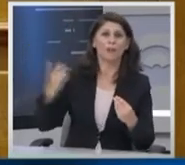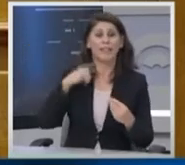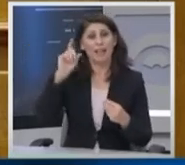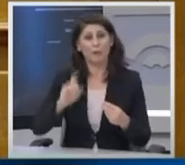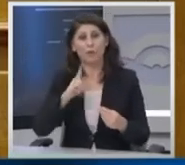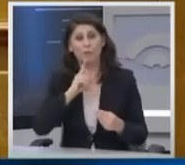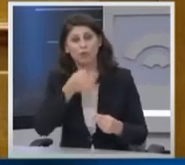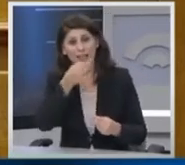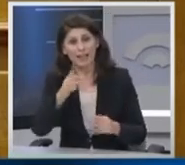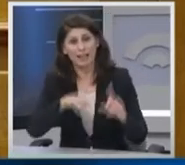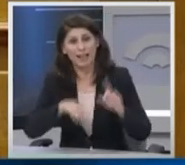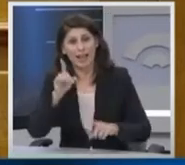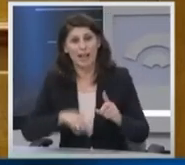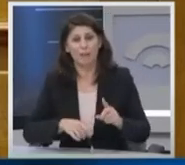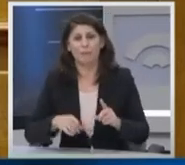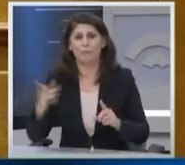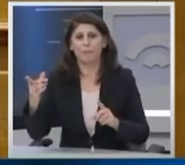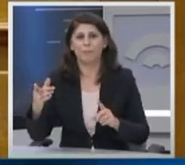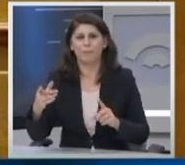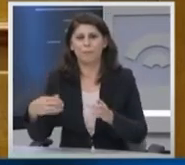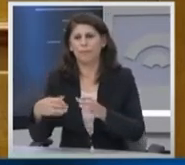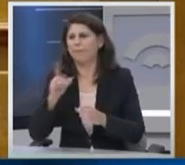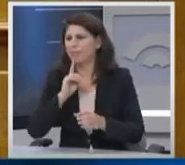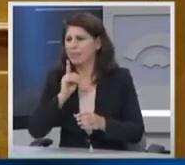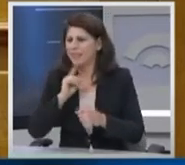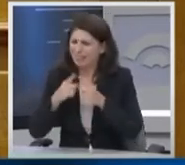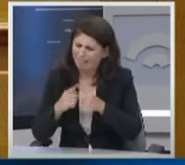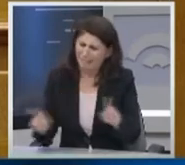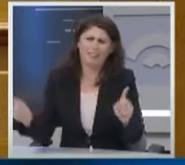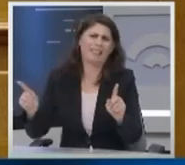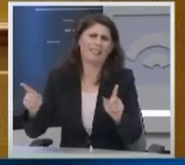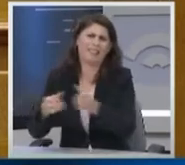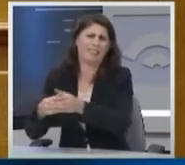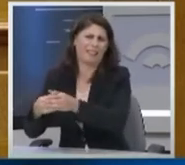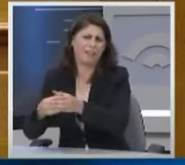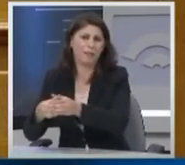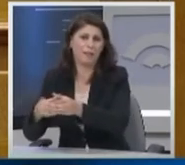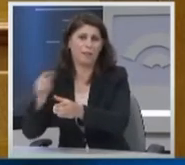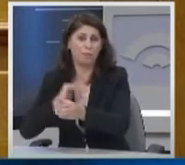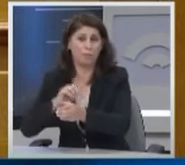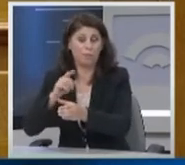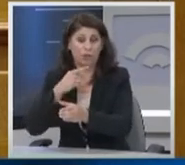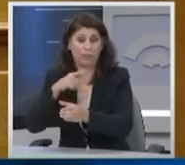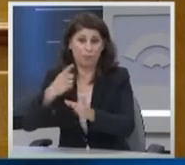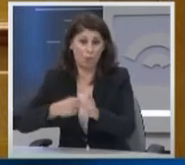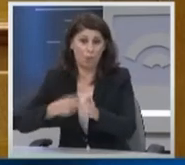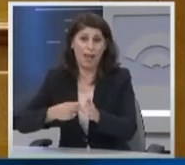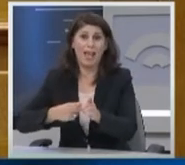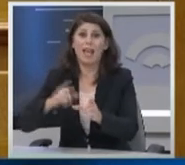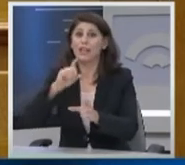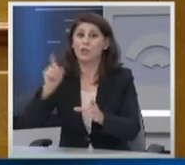τους χαρακτηρίζουν ορισμένοι χιλιαστές που ζουν μακριά από την πραγματικότητα και τα παραπέμπουν όλα στη δευτέρα